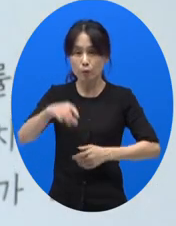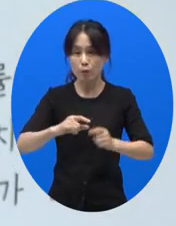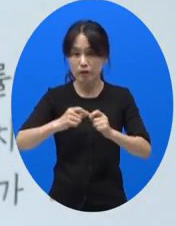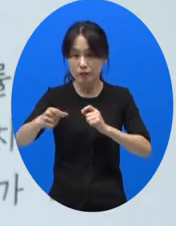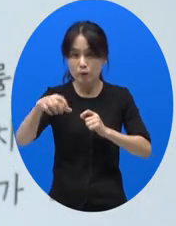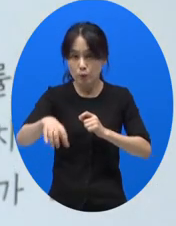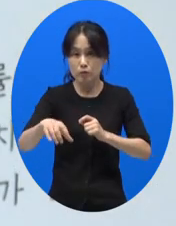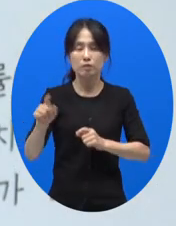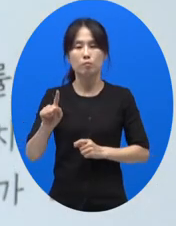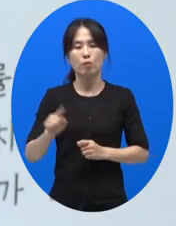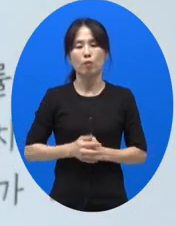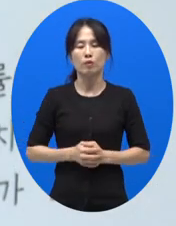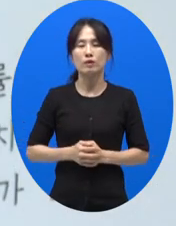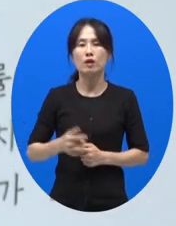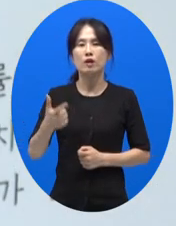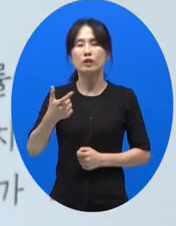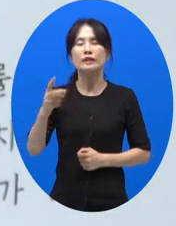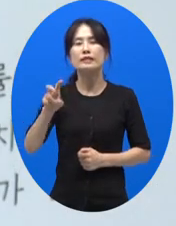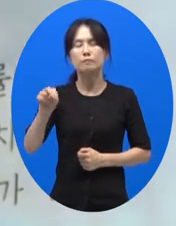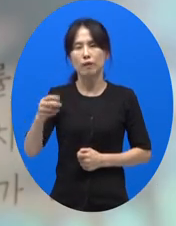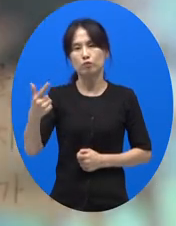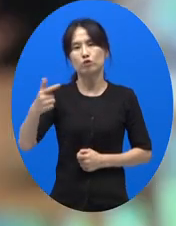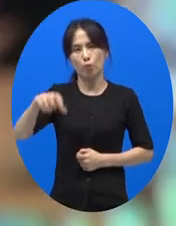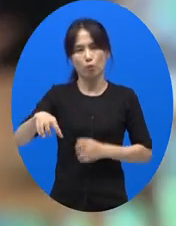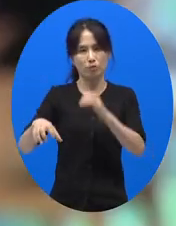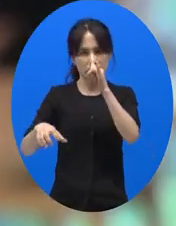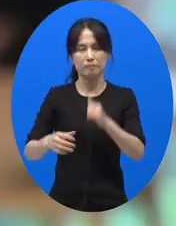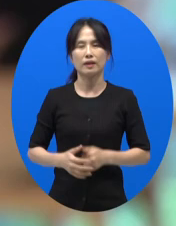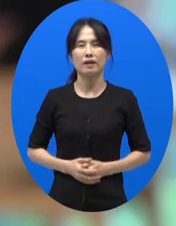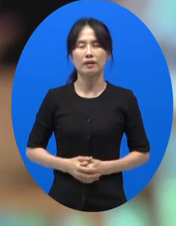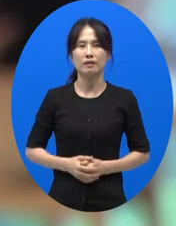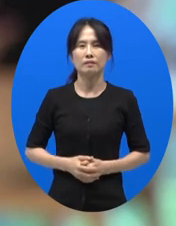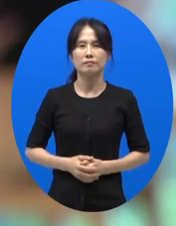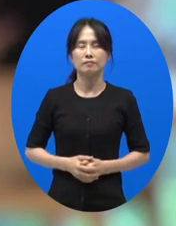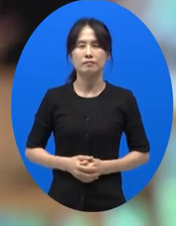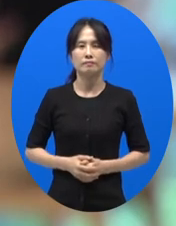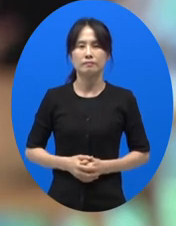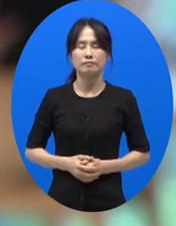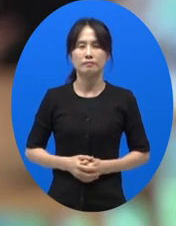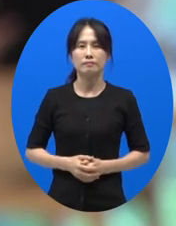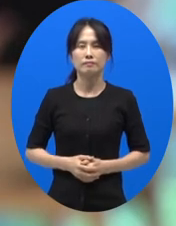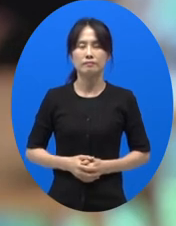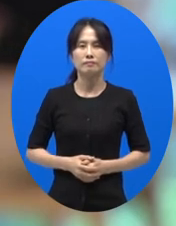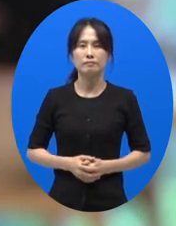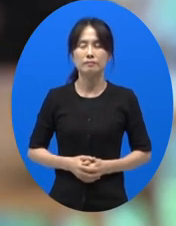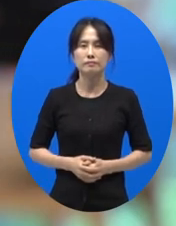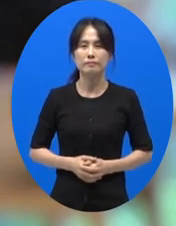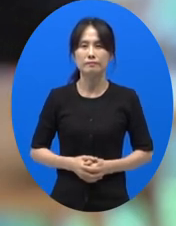가맹점은 현재 20만 6천여 곳이 있습니다. 경기 CCTV 최창순입니다.